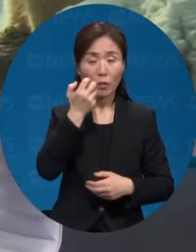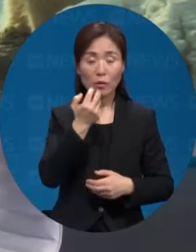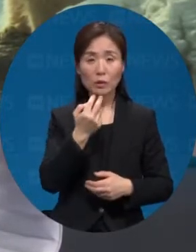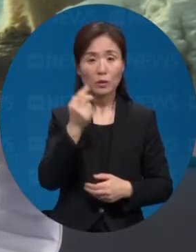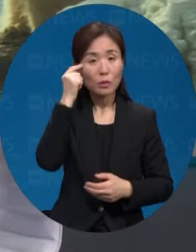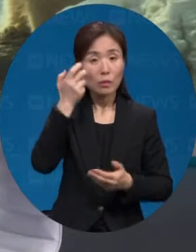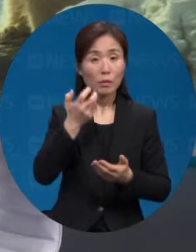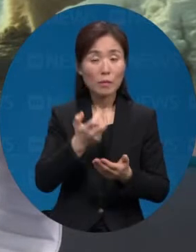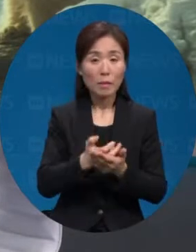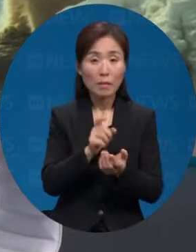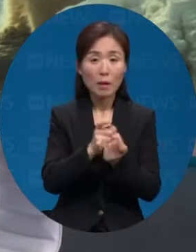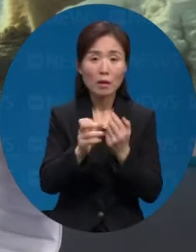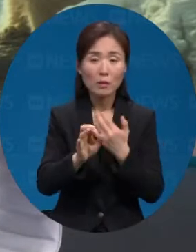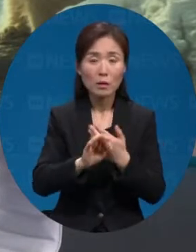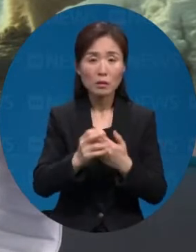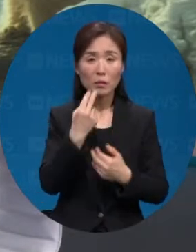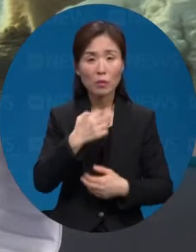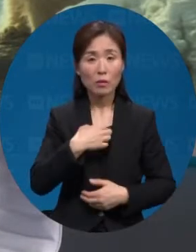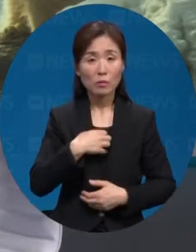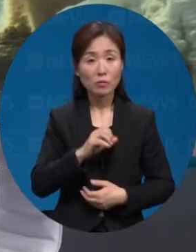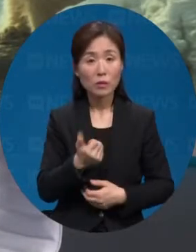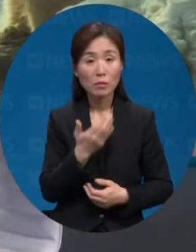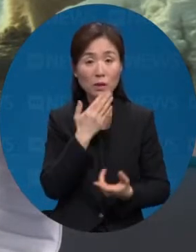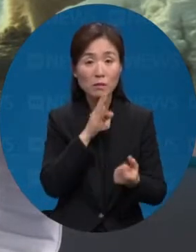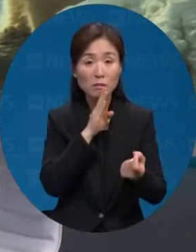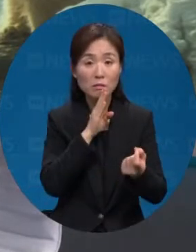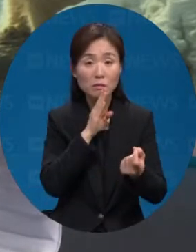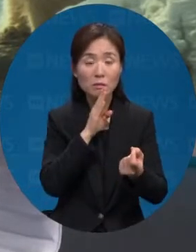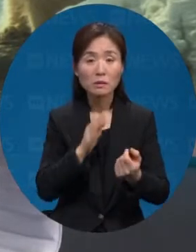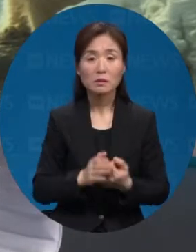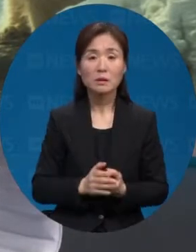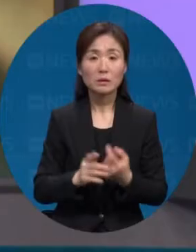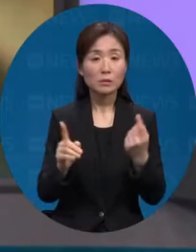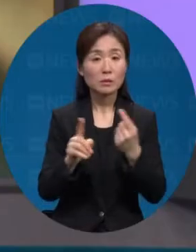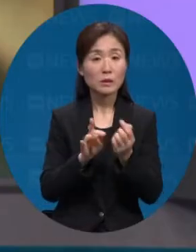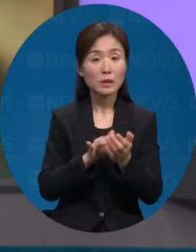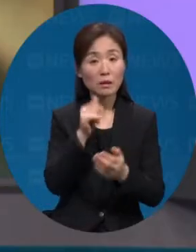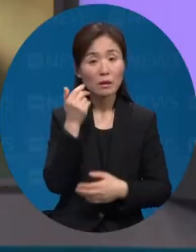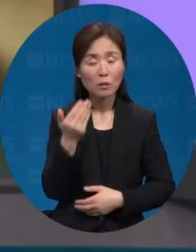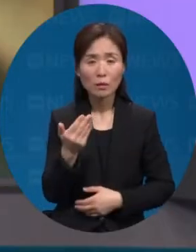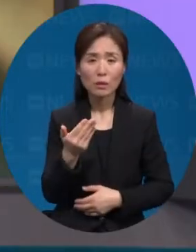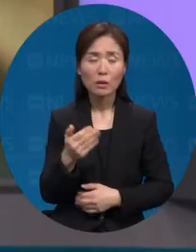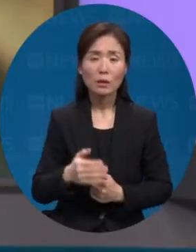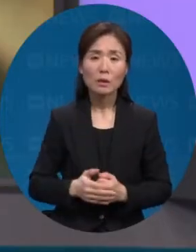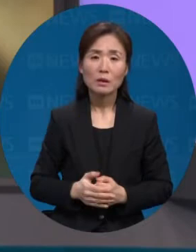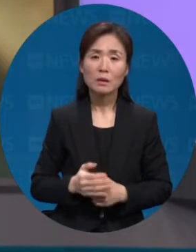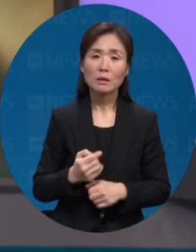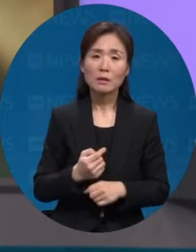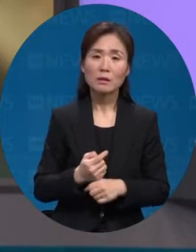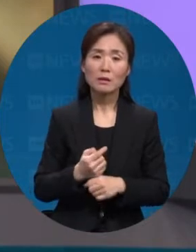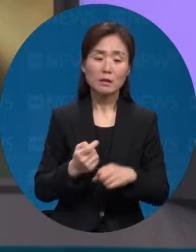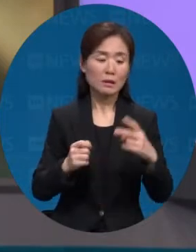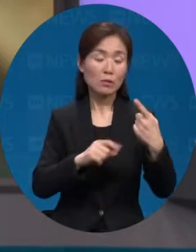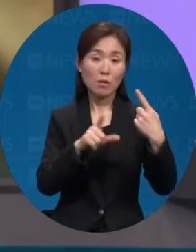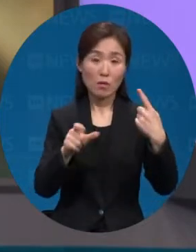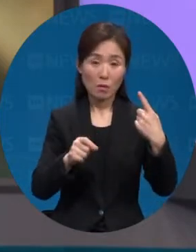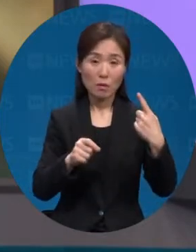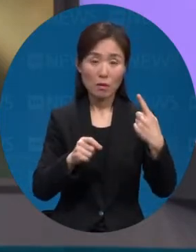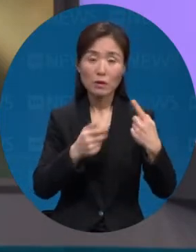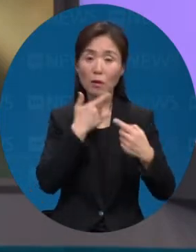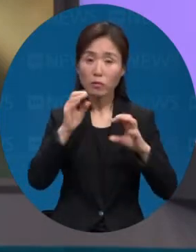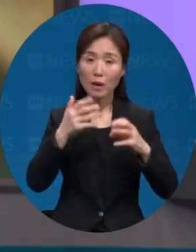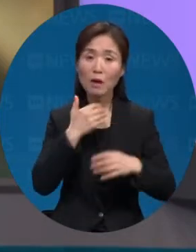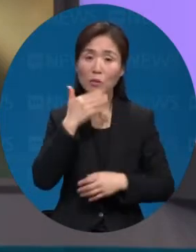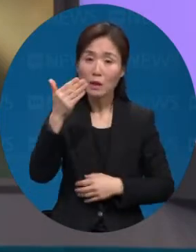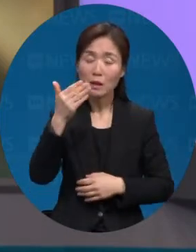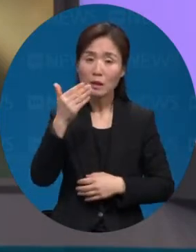알고 있는데 치료 지는 없으니까 4살 지난달에도 여신의 보면 그 아홉 살짜리 소녀가 영국에서 땅콩이 들어간